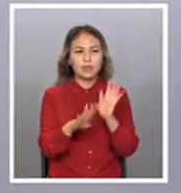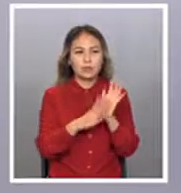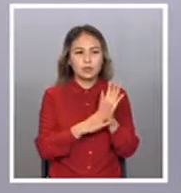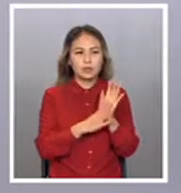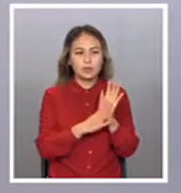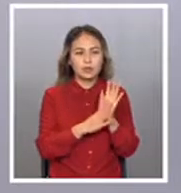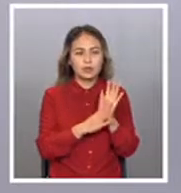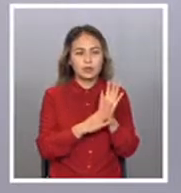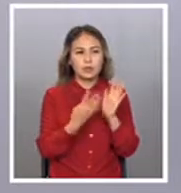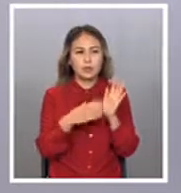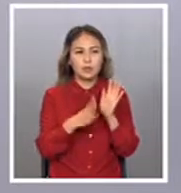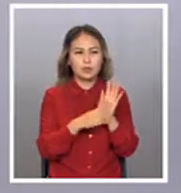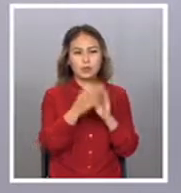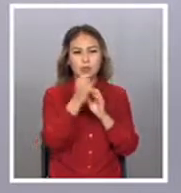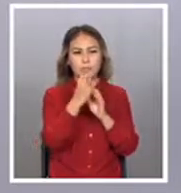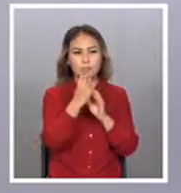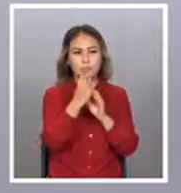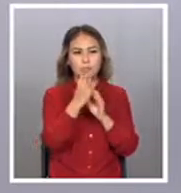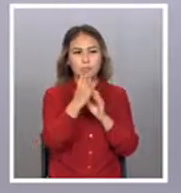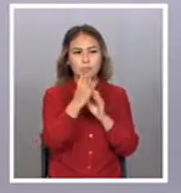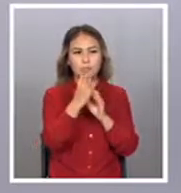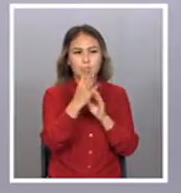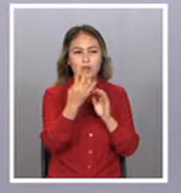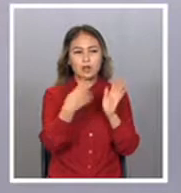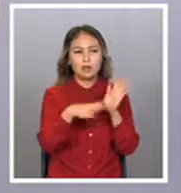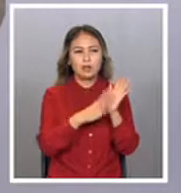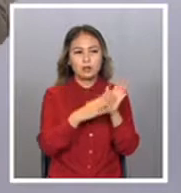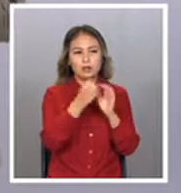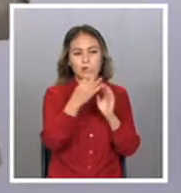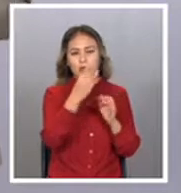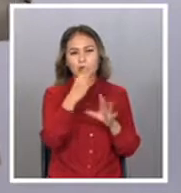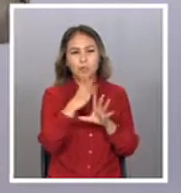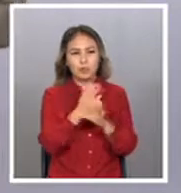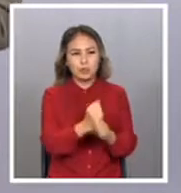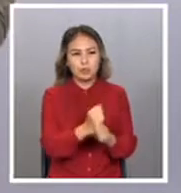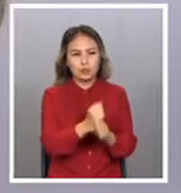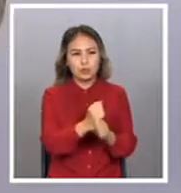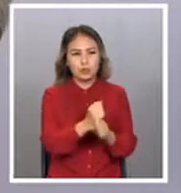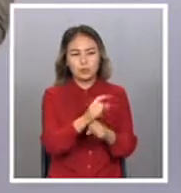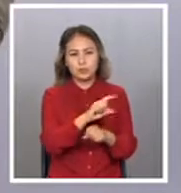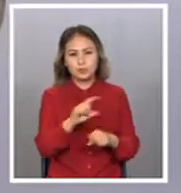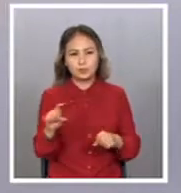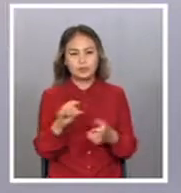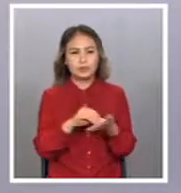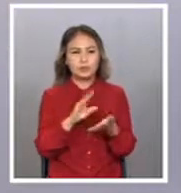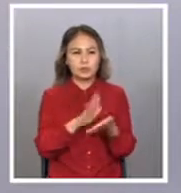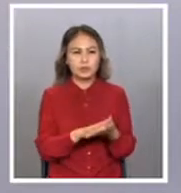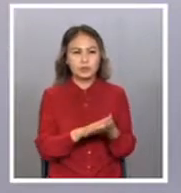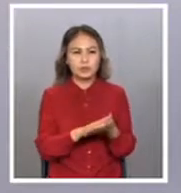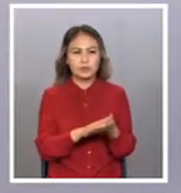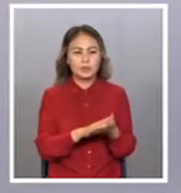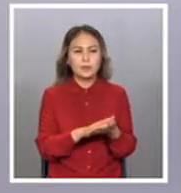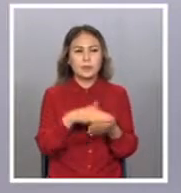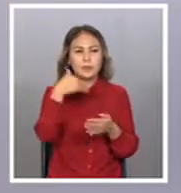Бірінші бізде 49-дан 14. Бөлшекті қысқарту үшін еске түсірейік. Бөлшектің негізі қасиеті бойынша